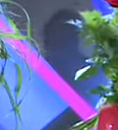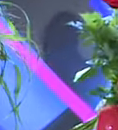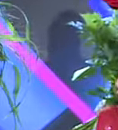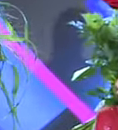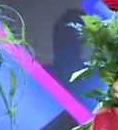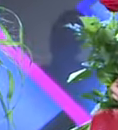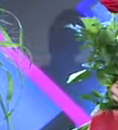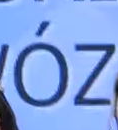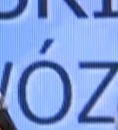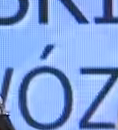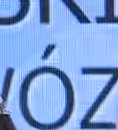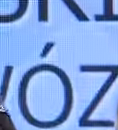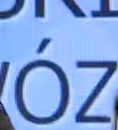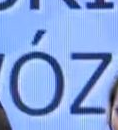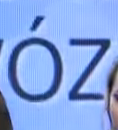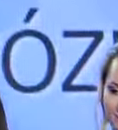Państwu bardzo gorąco.